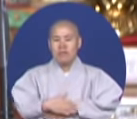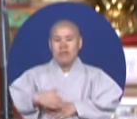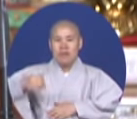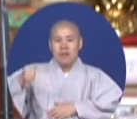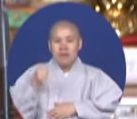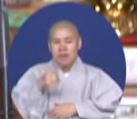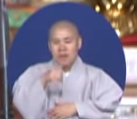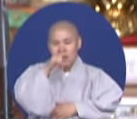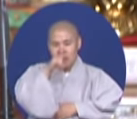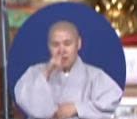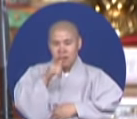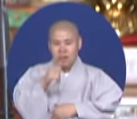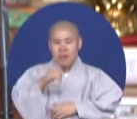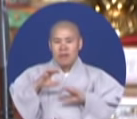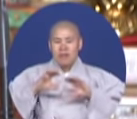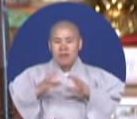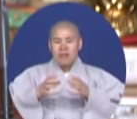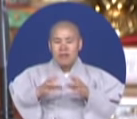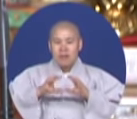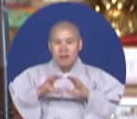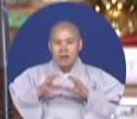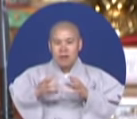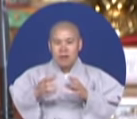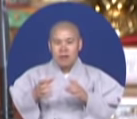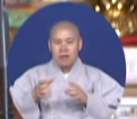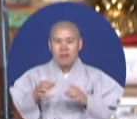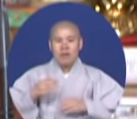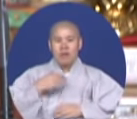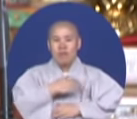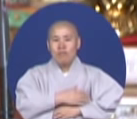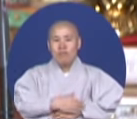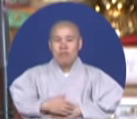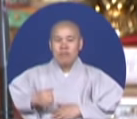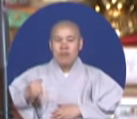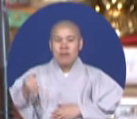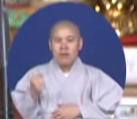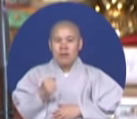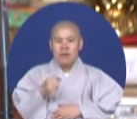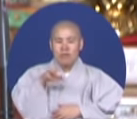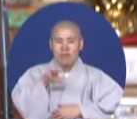있는 국토를 몸이 의지한다 이래가지고 의보라고 그래요.